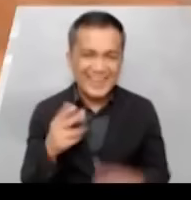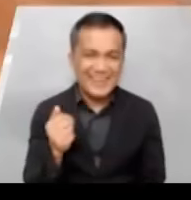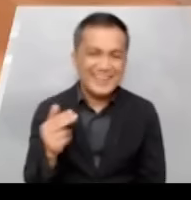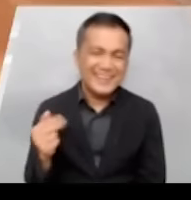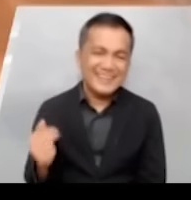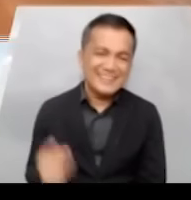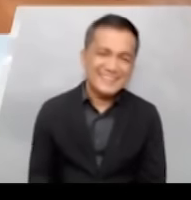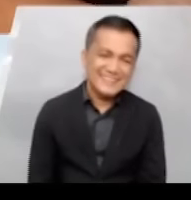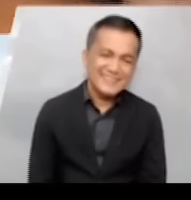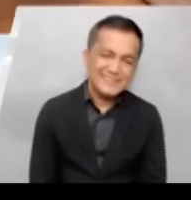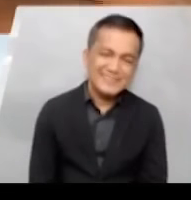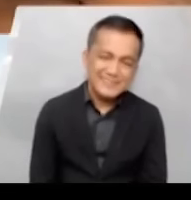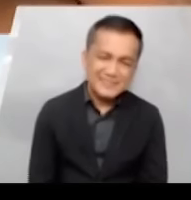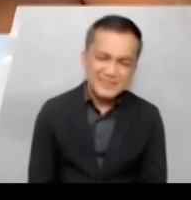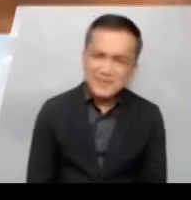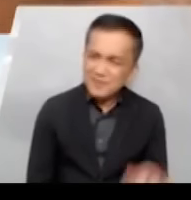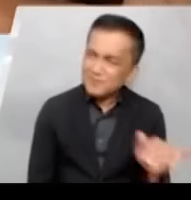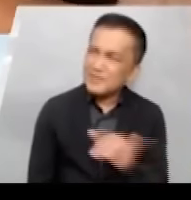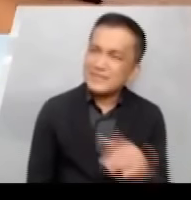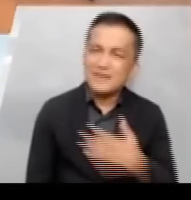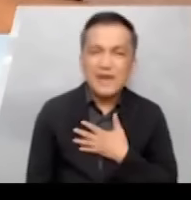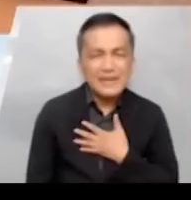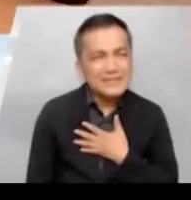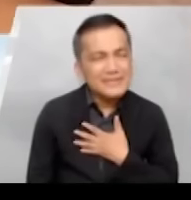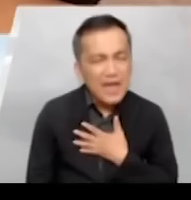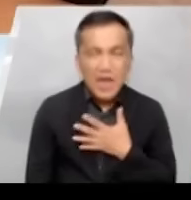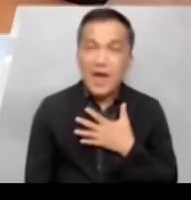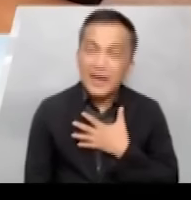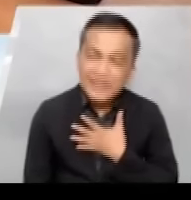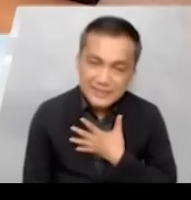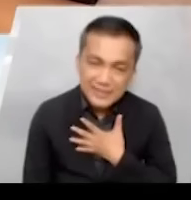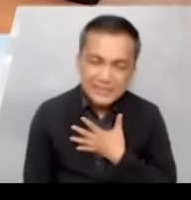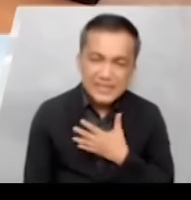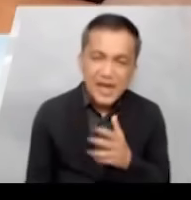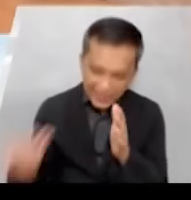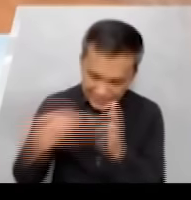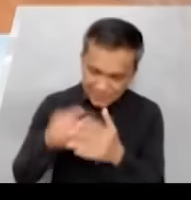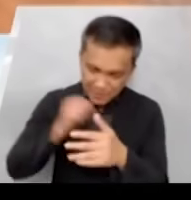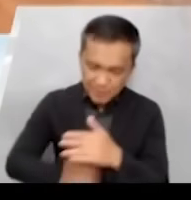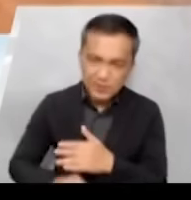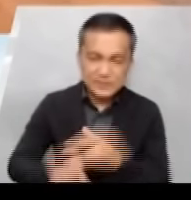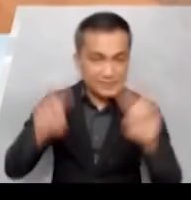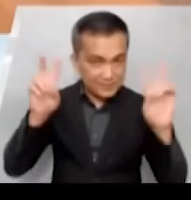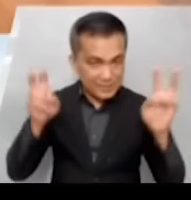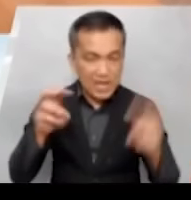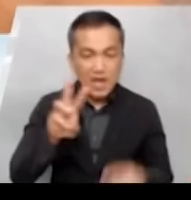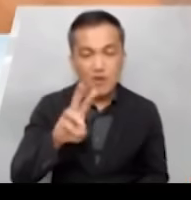Para siyang naging ano sa akin eh, you know, rebirth as a woman. Kumaga,